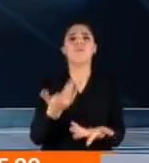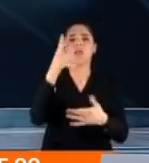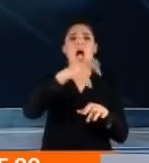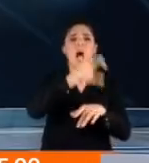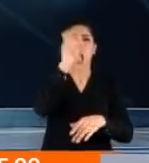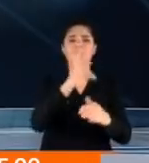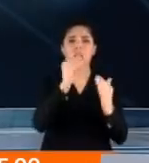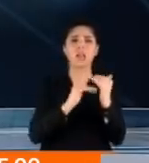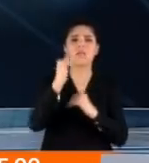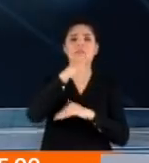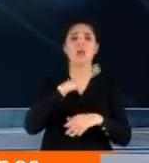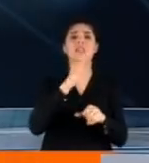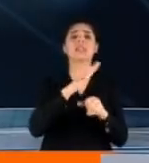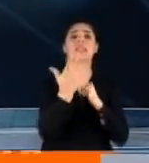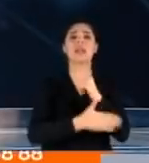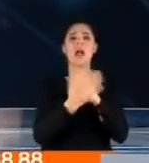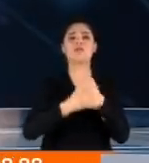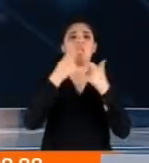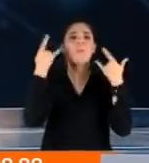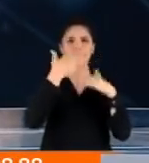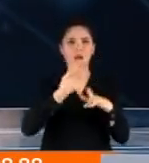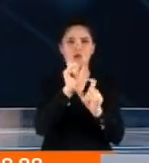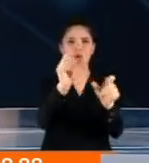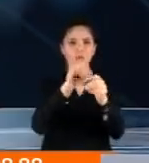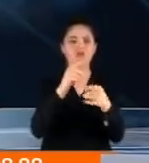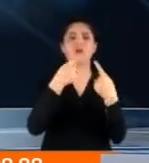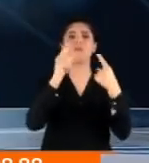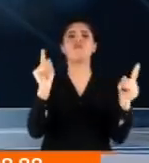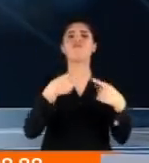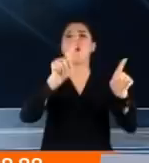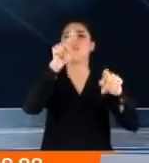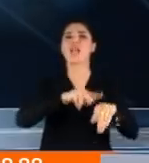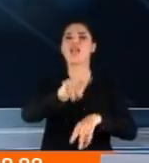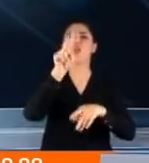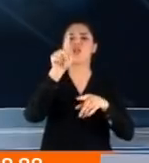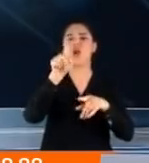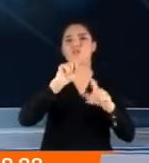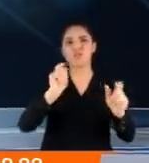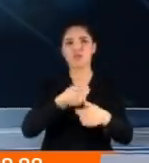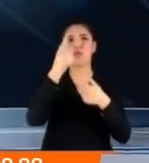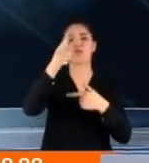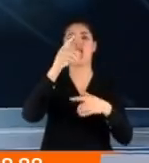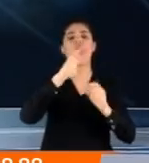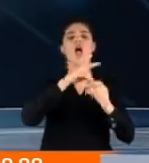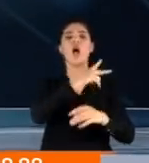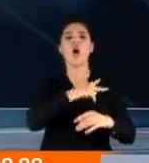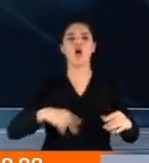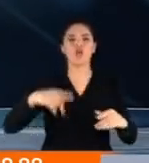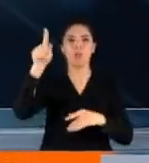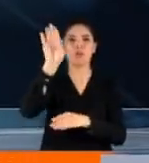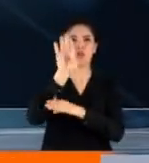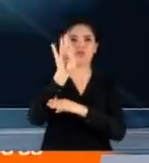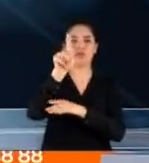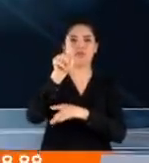artmasına yol açıyor bu. Trabzon'da maske takmayanları uyarmak için ilginç bir uygulama başlatıldı. Bir otobüs durağına yapay zeka ile donatılmış dijital bir